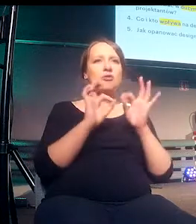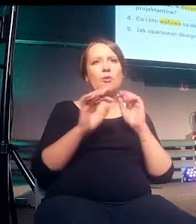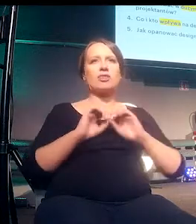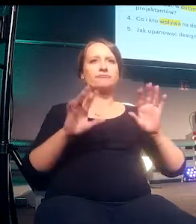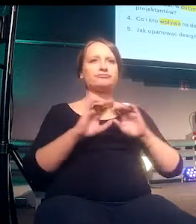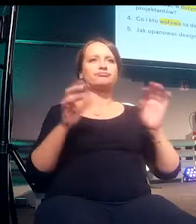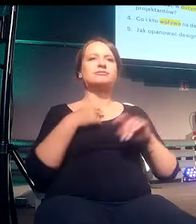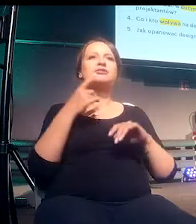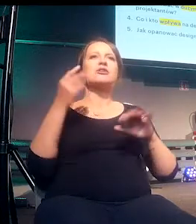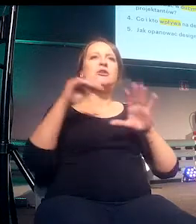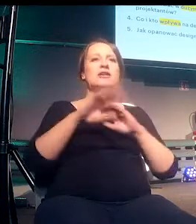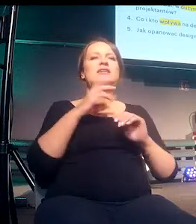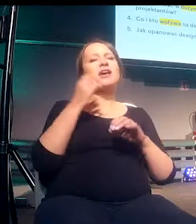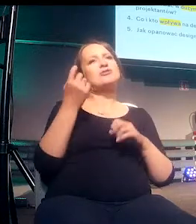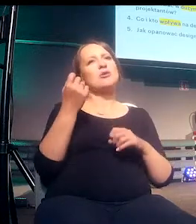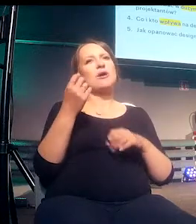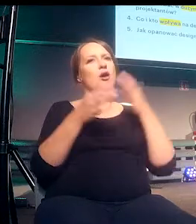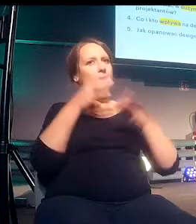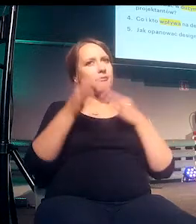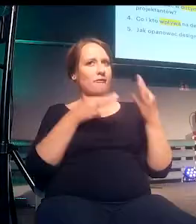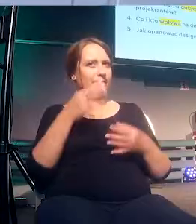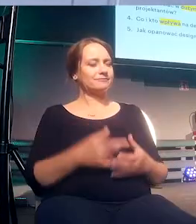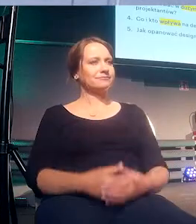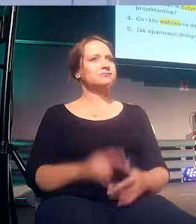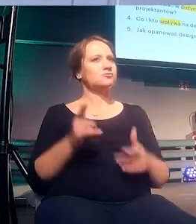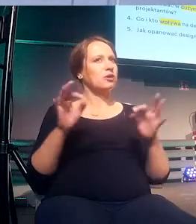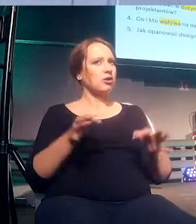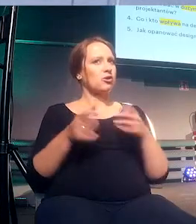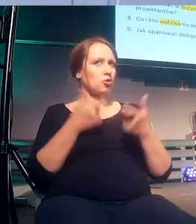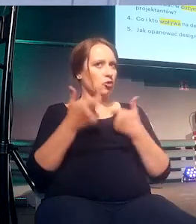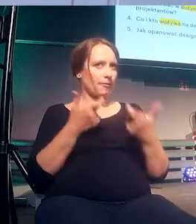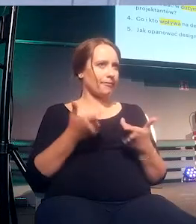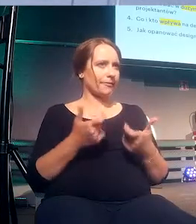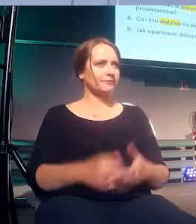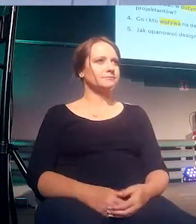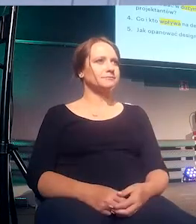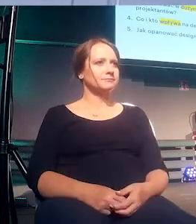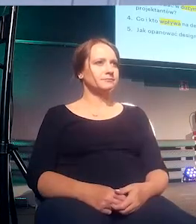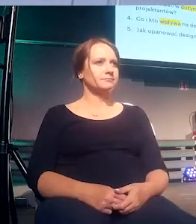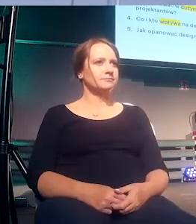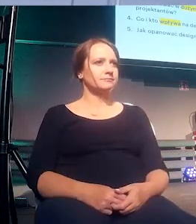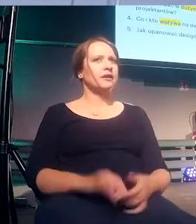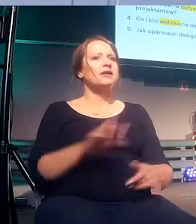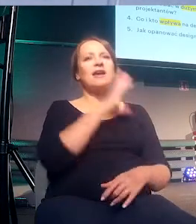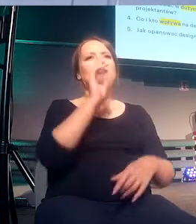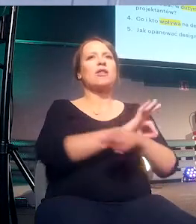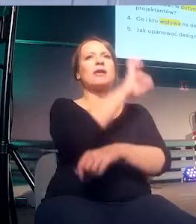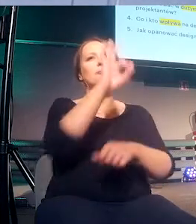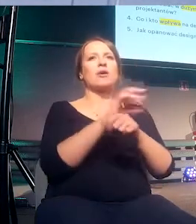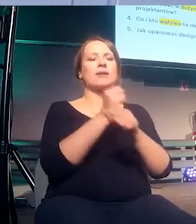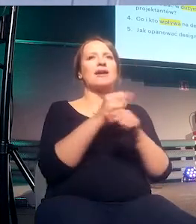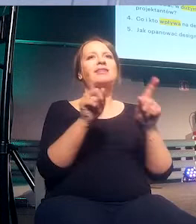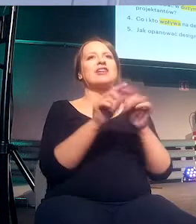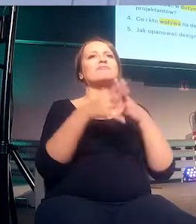opowiem parę słów o projektach, które robię. Potem przejdę do tego, jak wygląda praca projektanta UX w